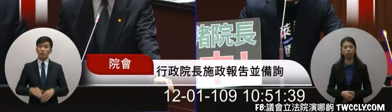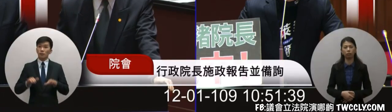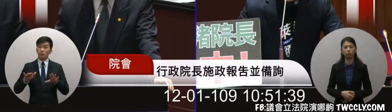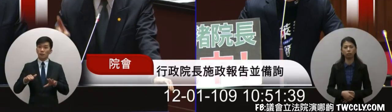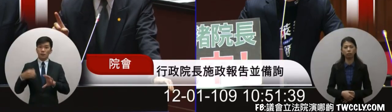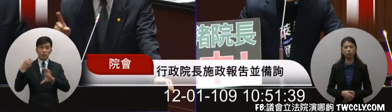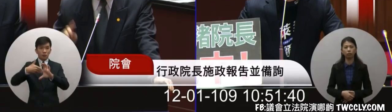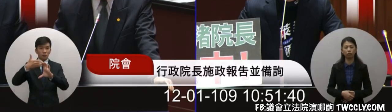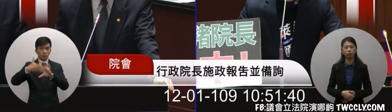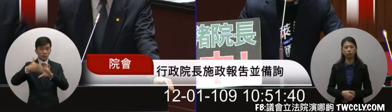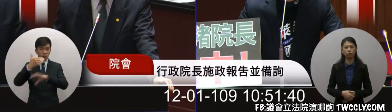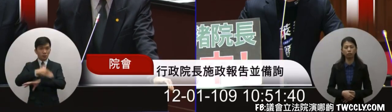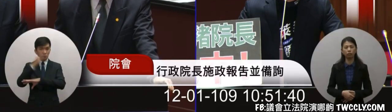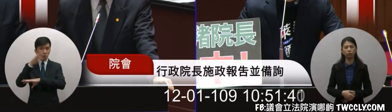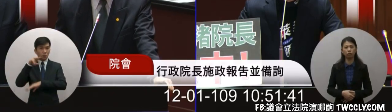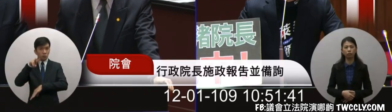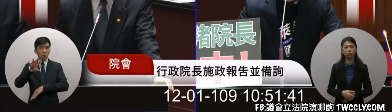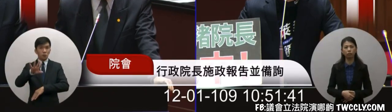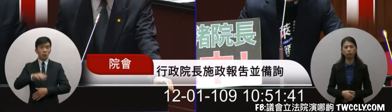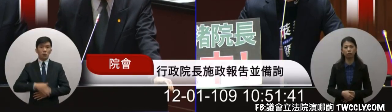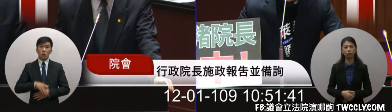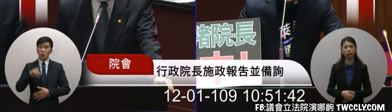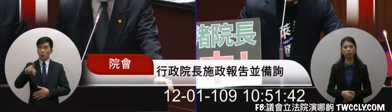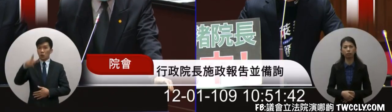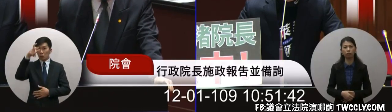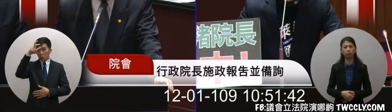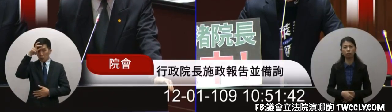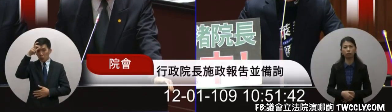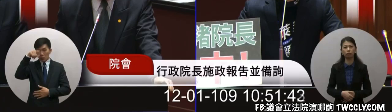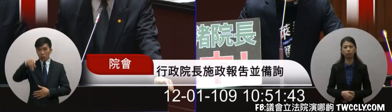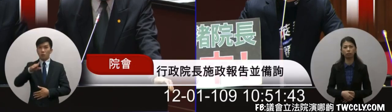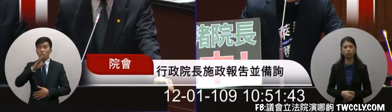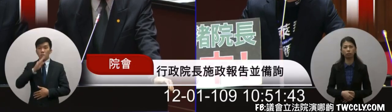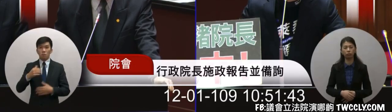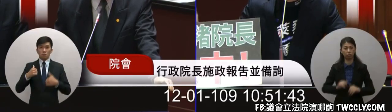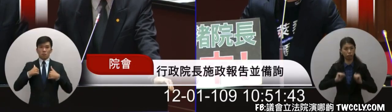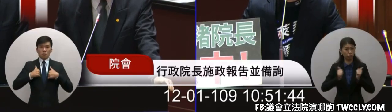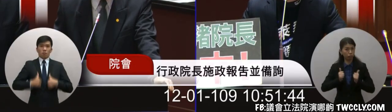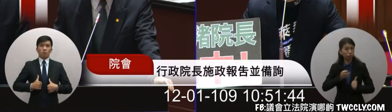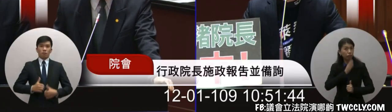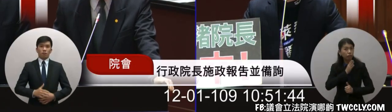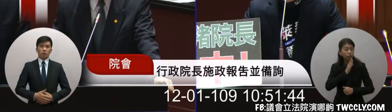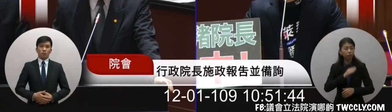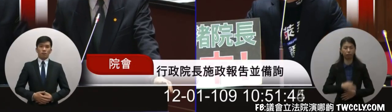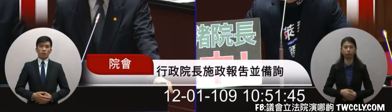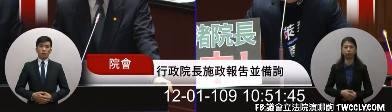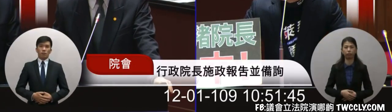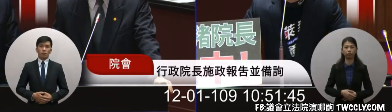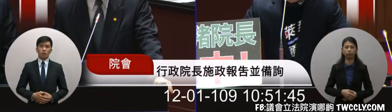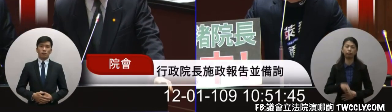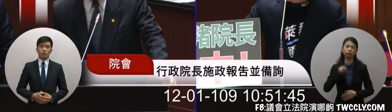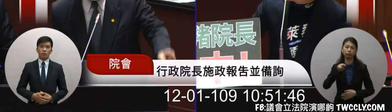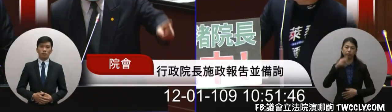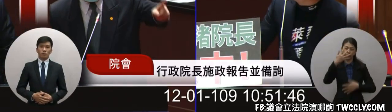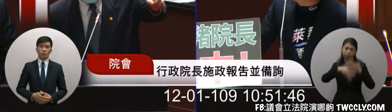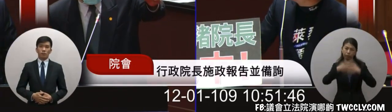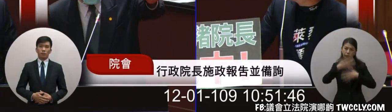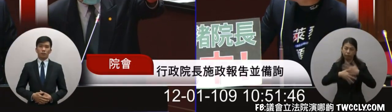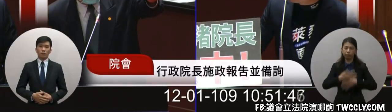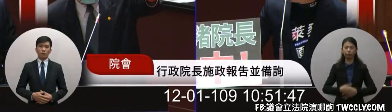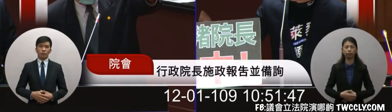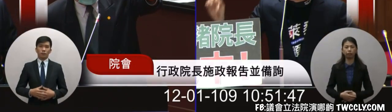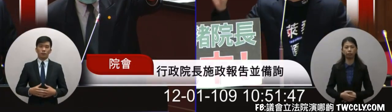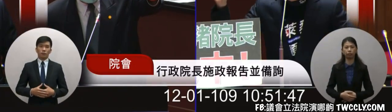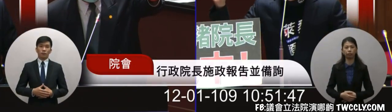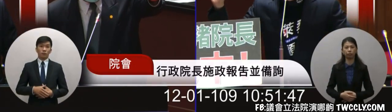登出来了， 是 那一个员警他穿的是西装，那个 是西装嘛？来，我们看一下画面哦。 所以可以看到他